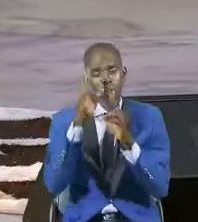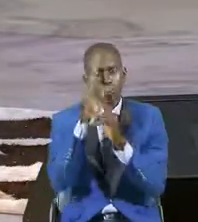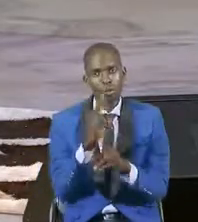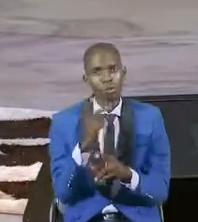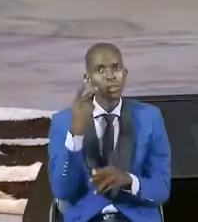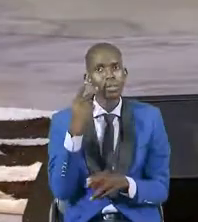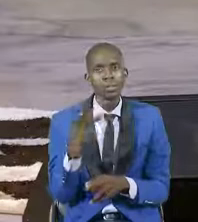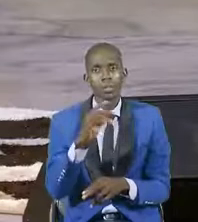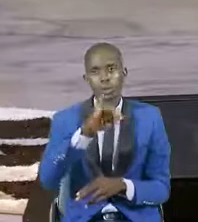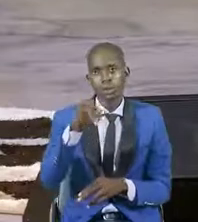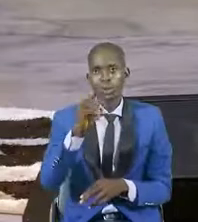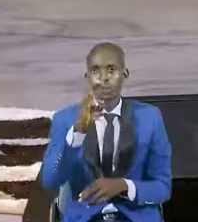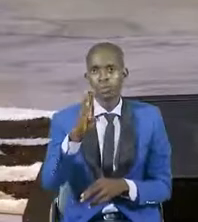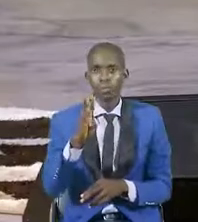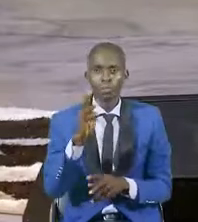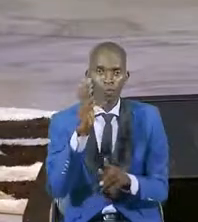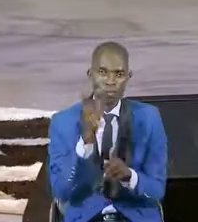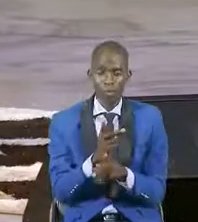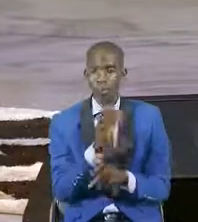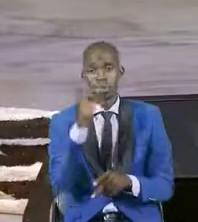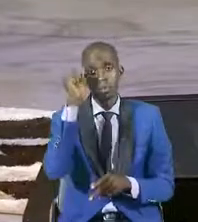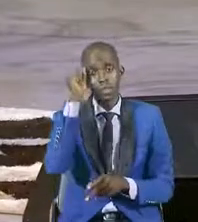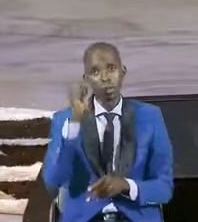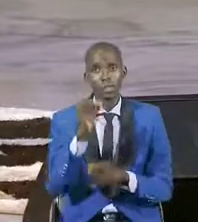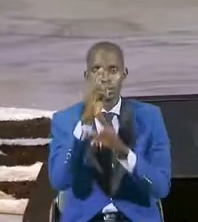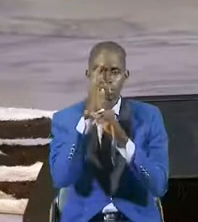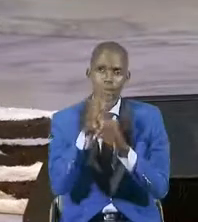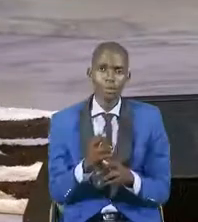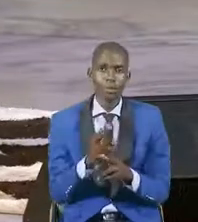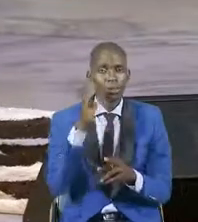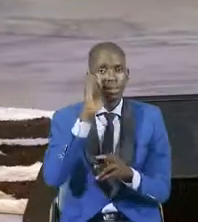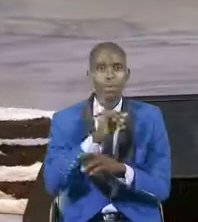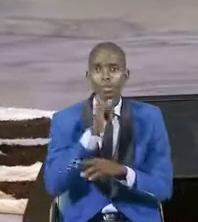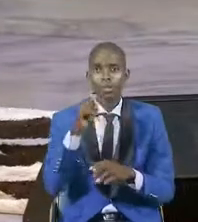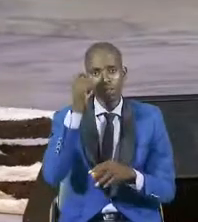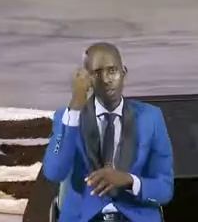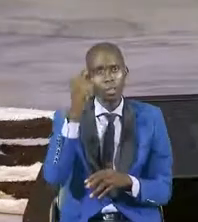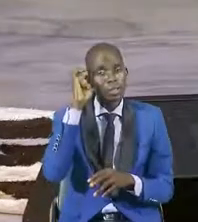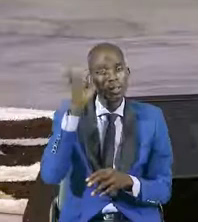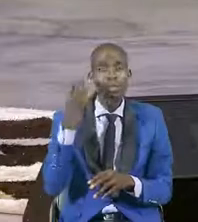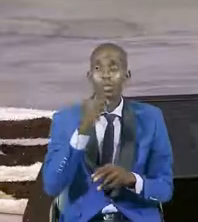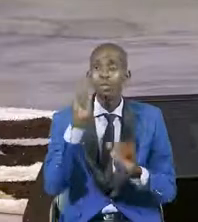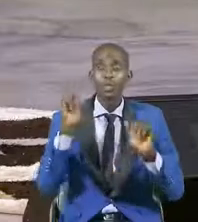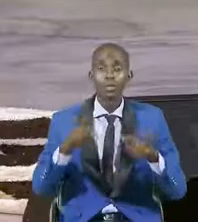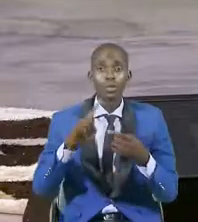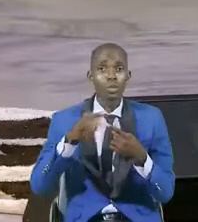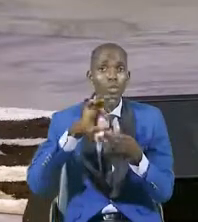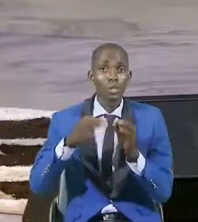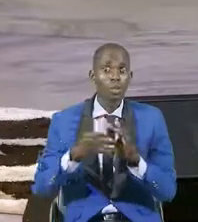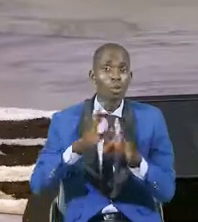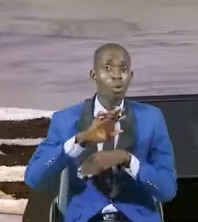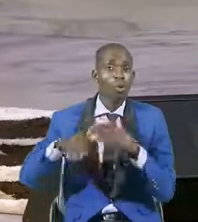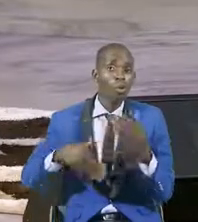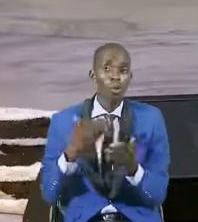l'intégrité. Voyez, Job a gardé son intégrité. Il n'a pas compris, il ne pouvait pas